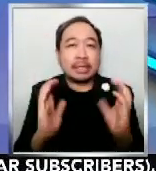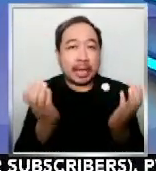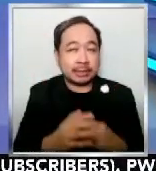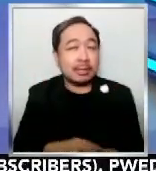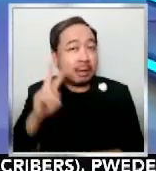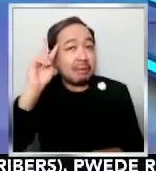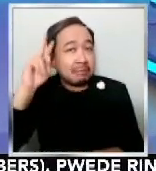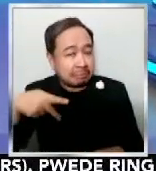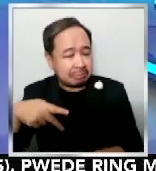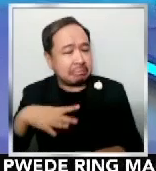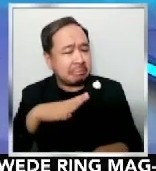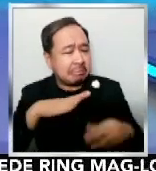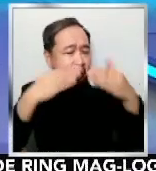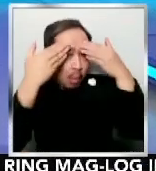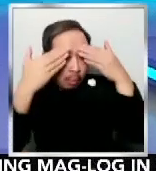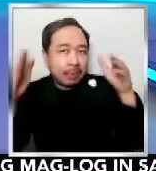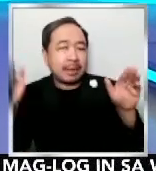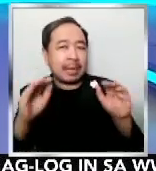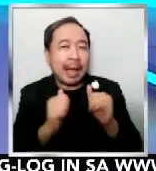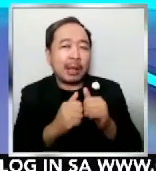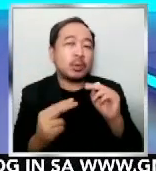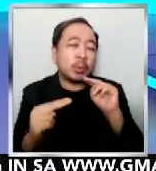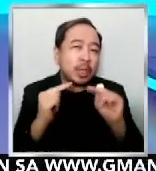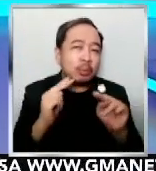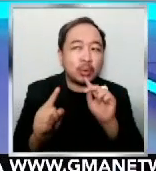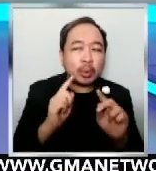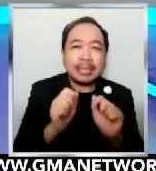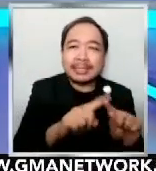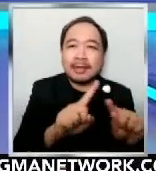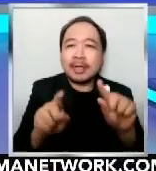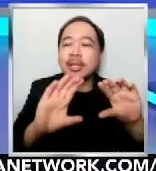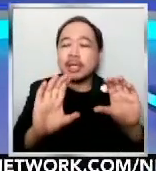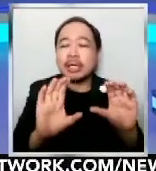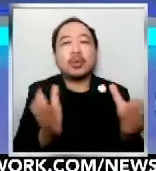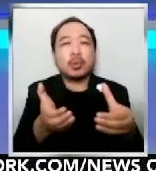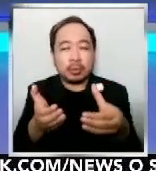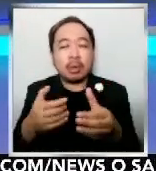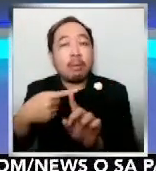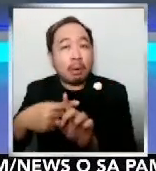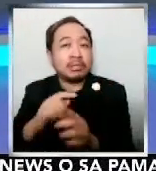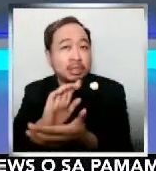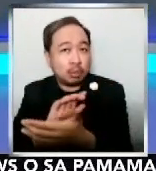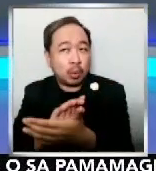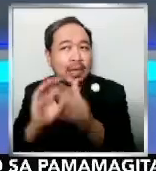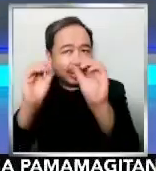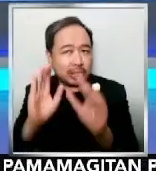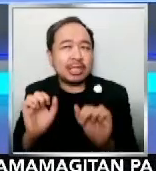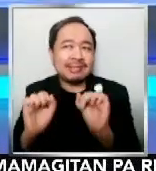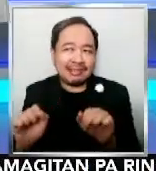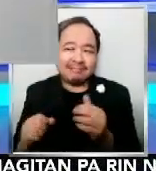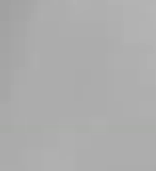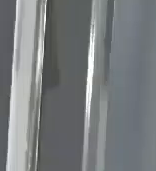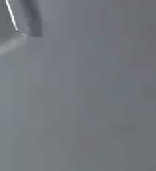pakiusap ng ilang grupo ng mga paaralan at ng mga guro na makipagdialogo muna siya. Nakatutok si Ian